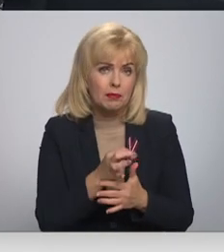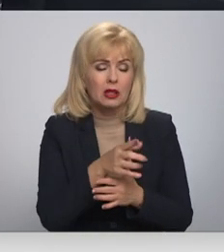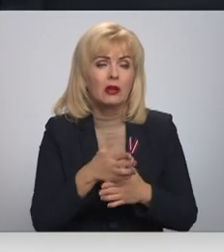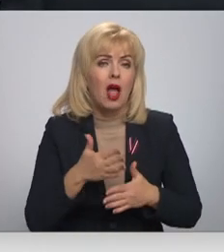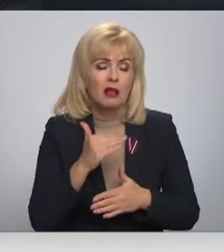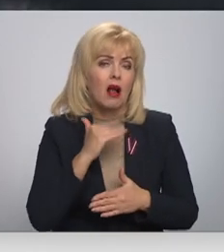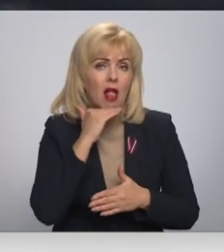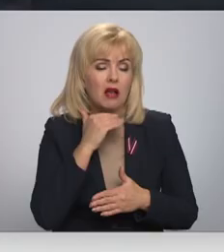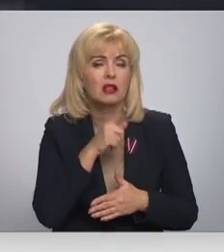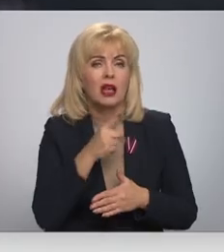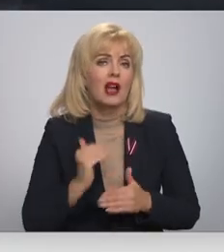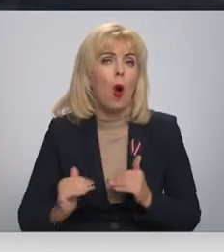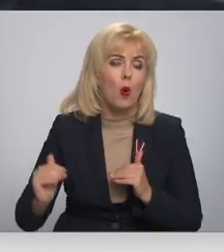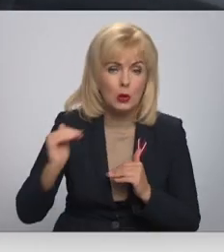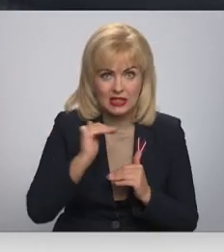augstāka.